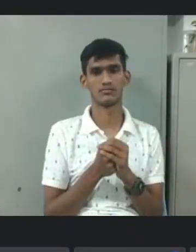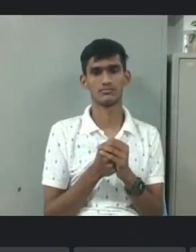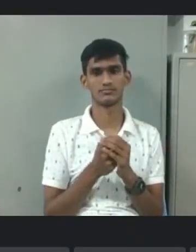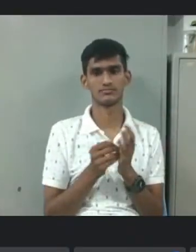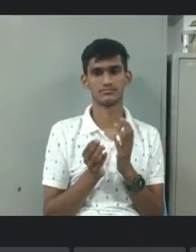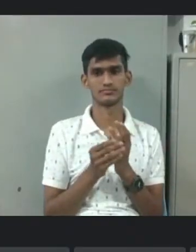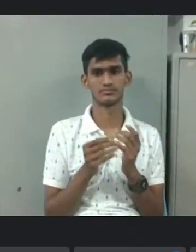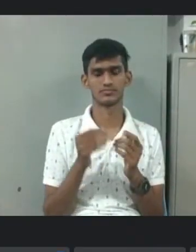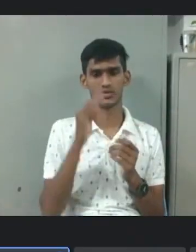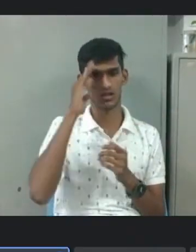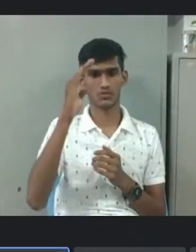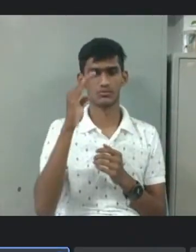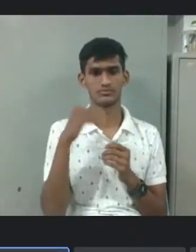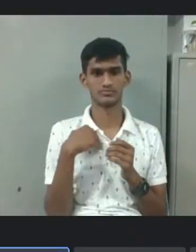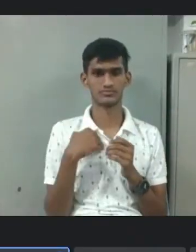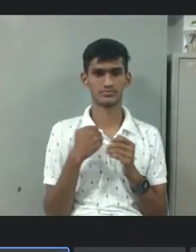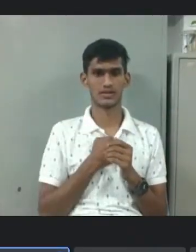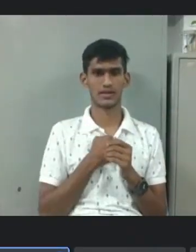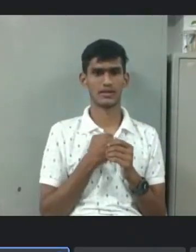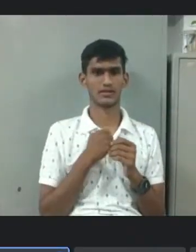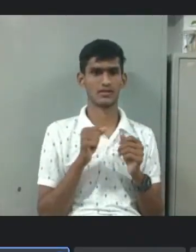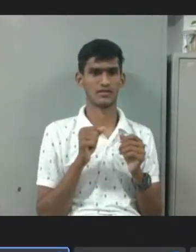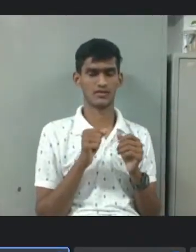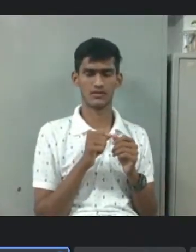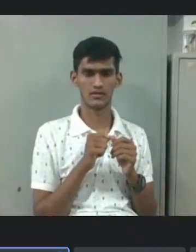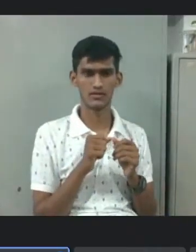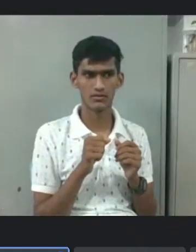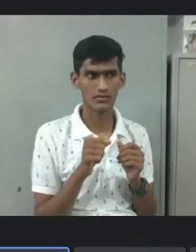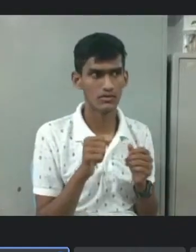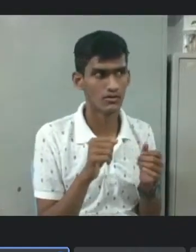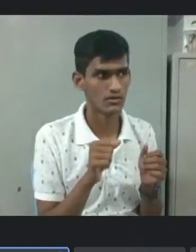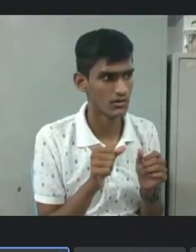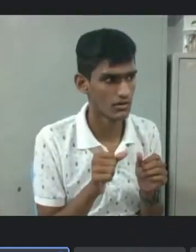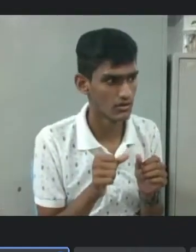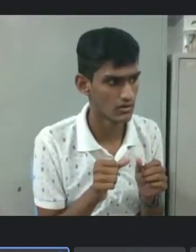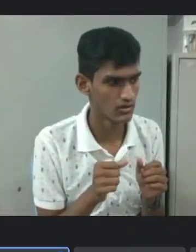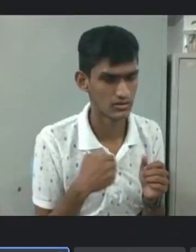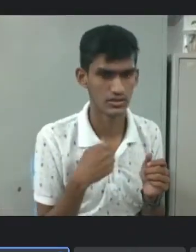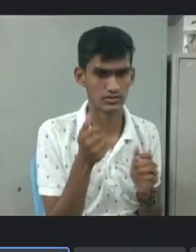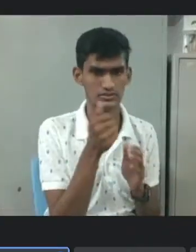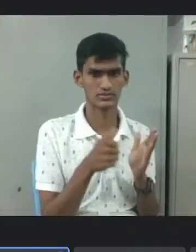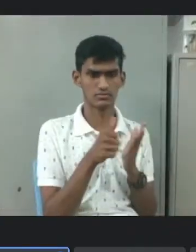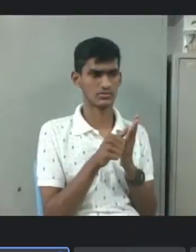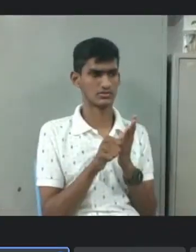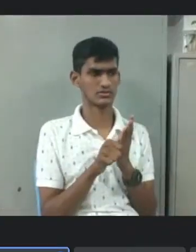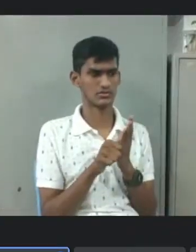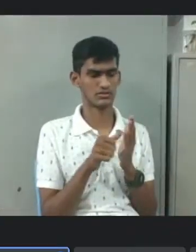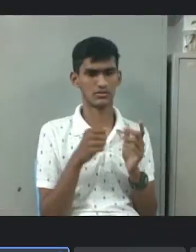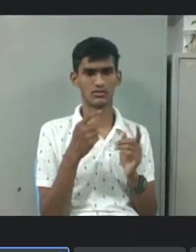ഹലോ മാഡം, ഞാൻ ആശ്വാസകരണത്തിൽ അപ്ലൈ ചെയ്തിട്ട് 6 മാസം ഇതുവരെ എനിക്ക് ഒരു